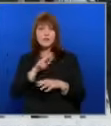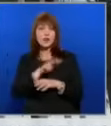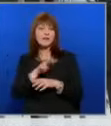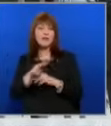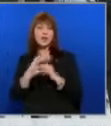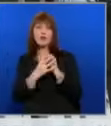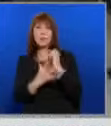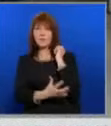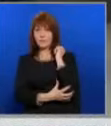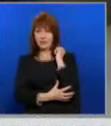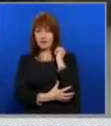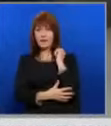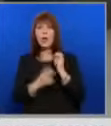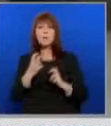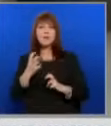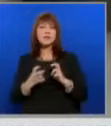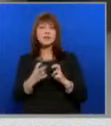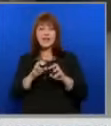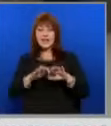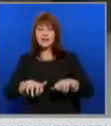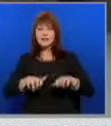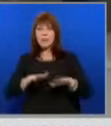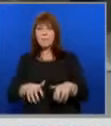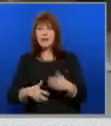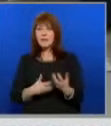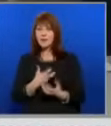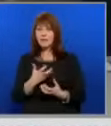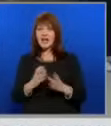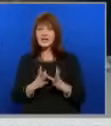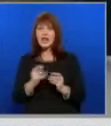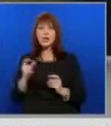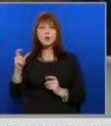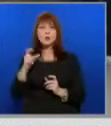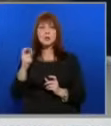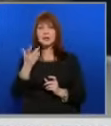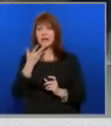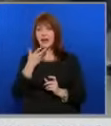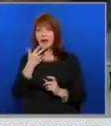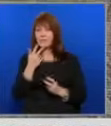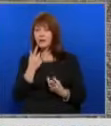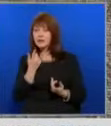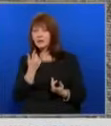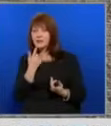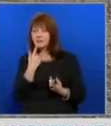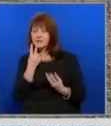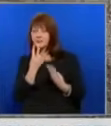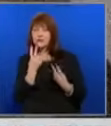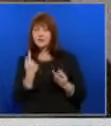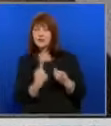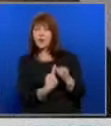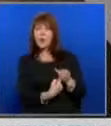Дубай, лобито на производителите на изкопаеми горива начало с Саудитска Арабия изглежда все по-изолирано.